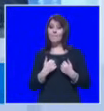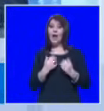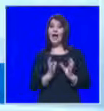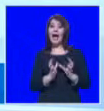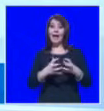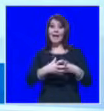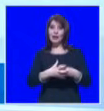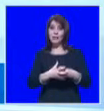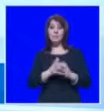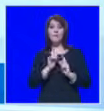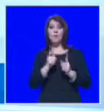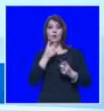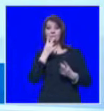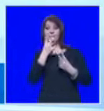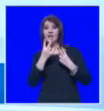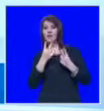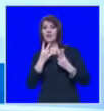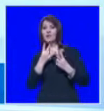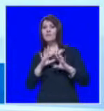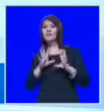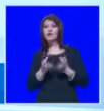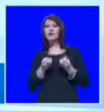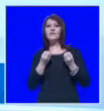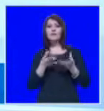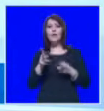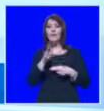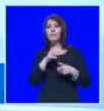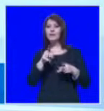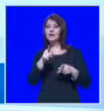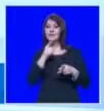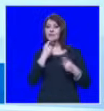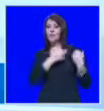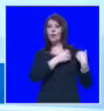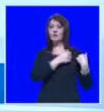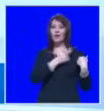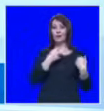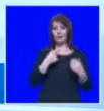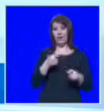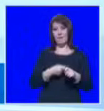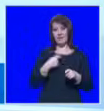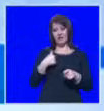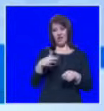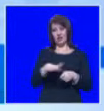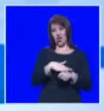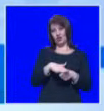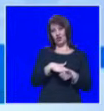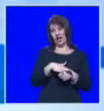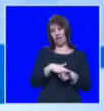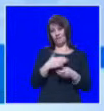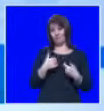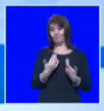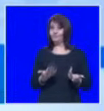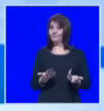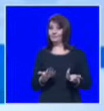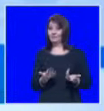ще можем да видим всички възможности да потърсим отговорност на тези, които искат да очернят политическата ни кариера. Разбирам, господин Лорер, че